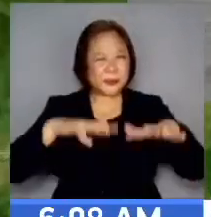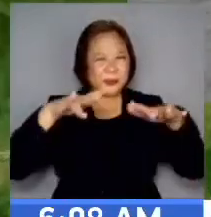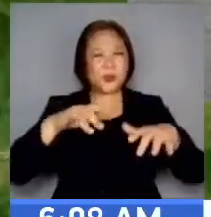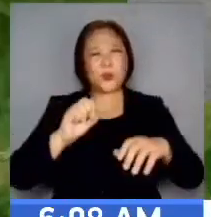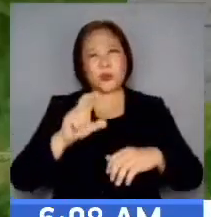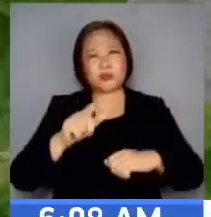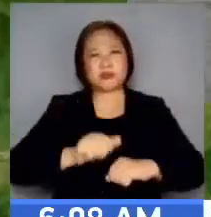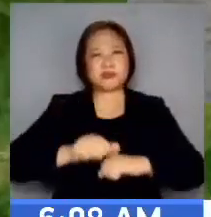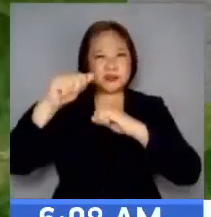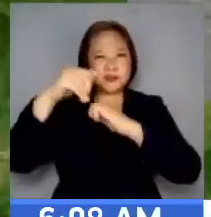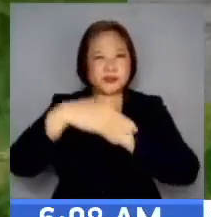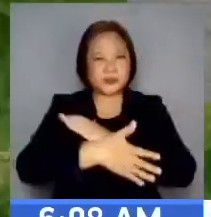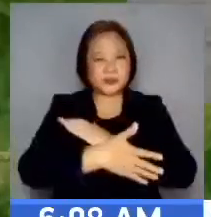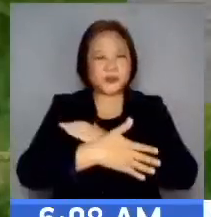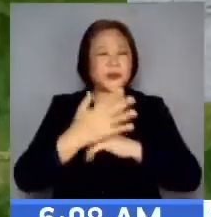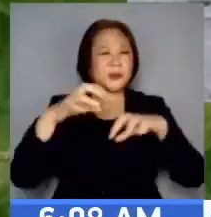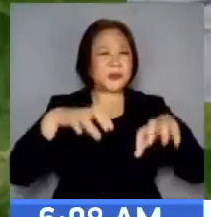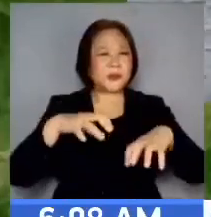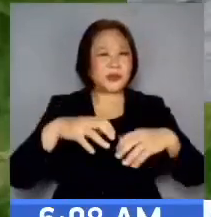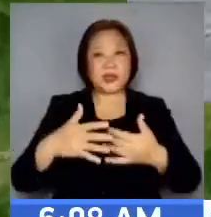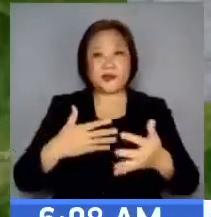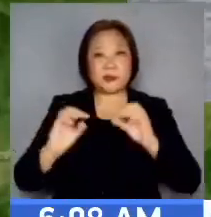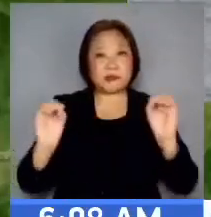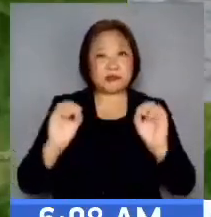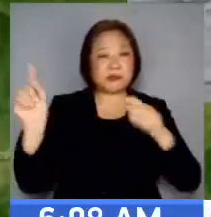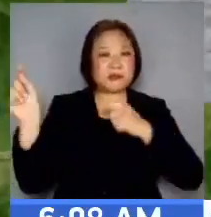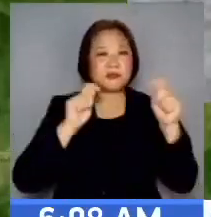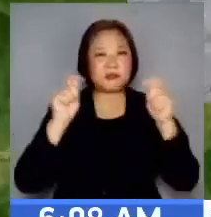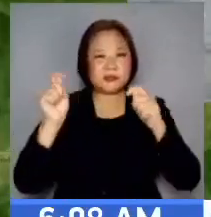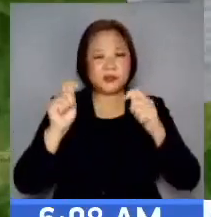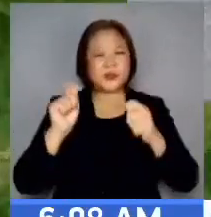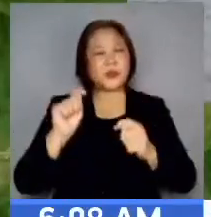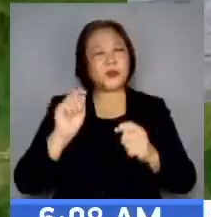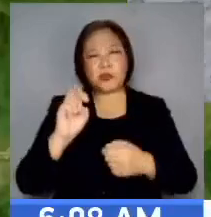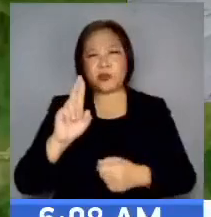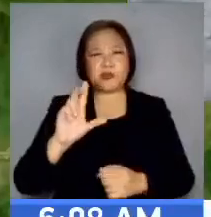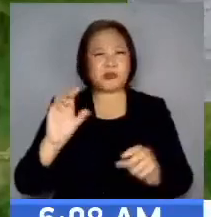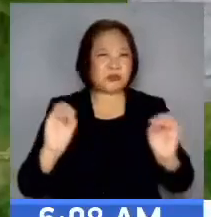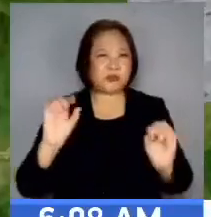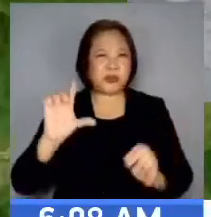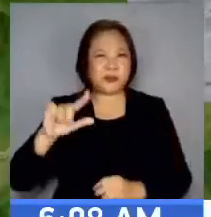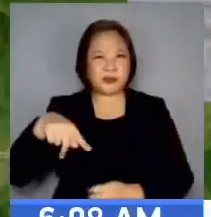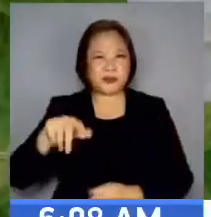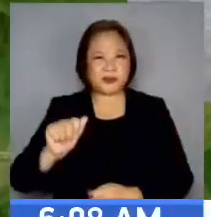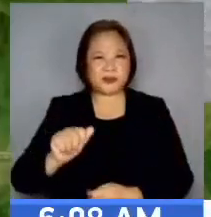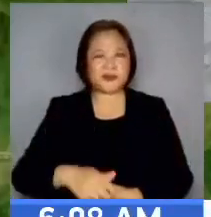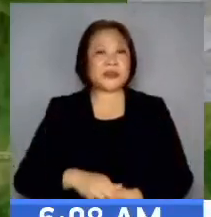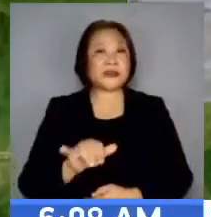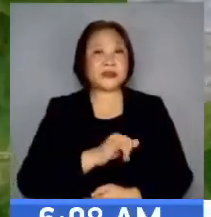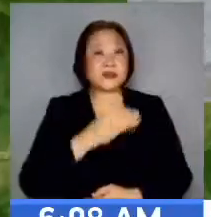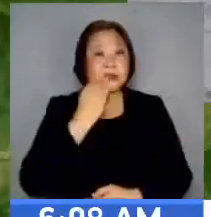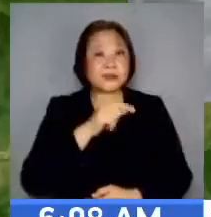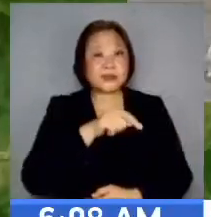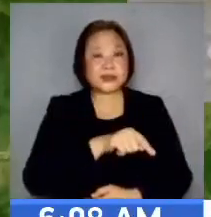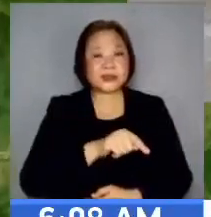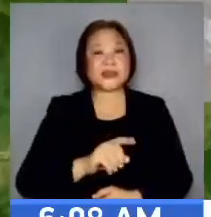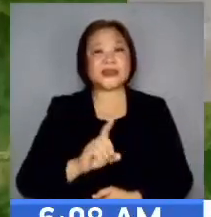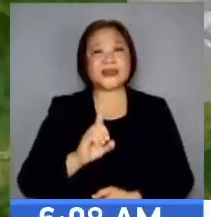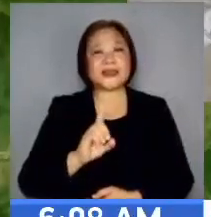pag-uulan kahit na walang bagyo o low pressure area. Gaya ng naranasan sa Dilasag, Aurora kung